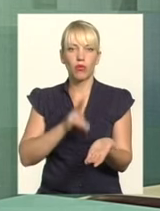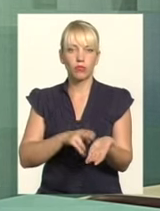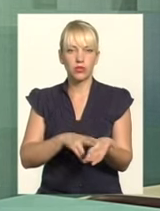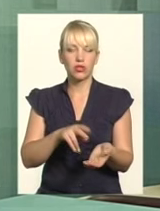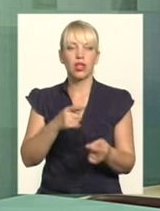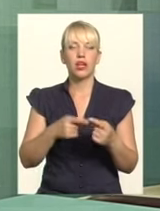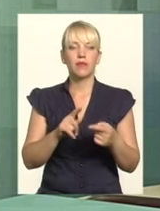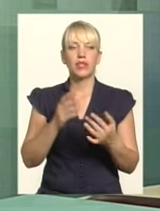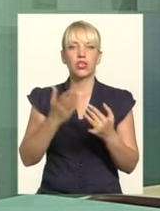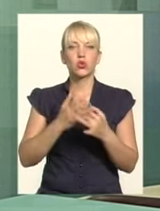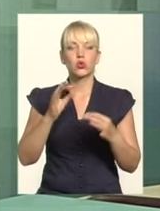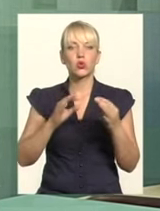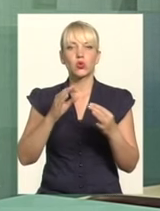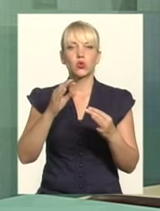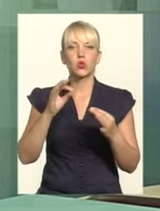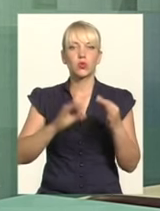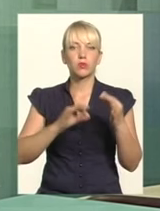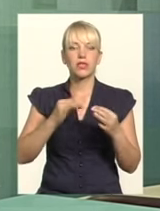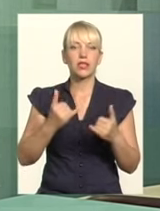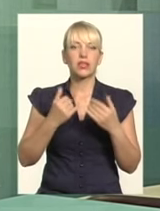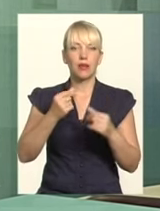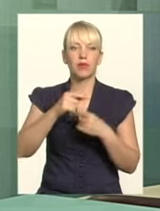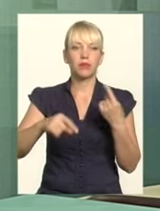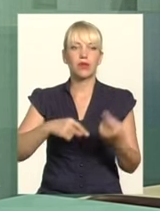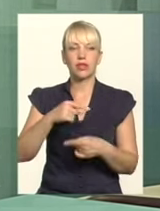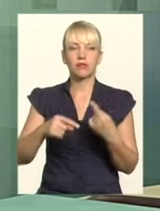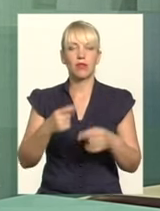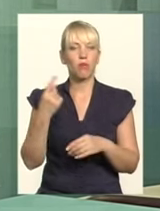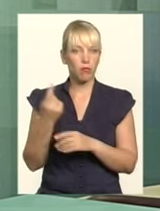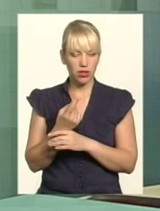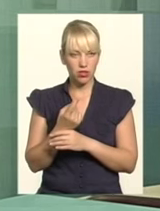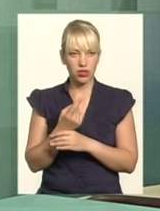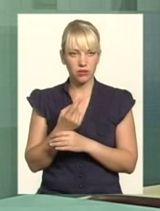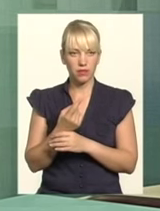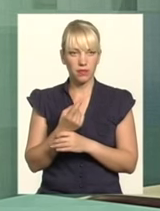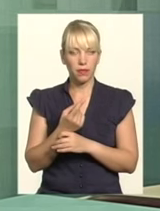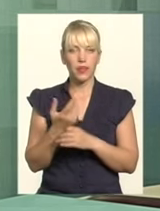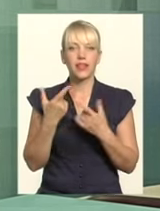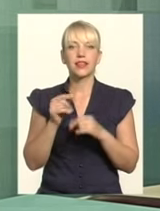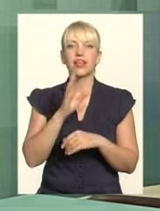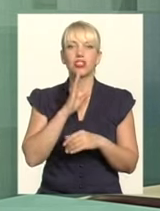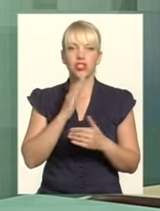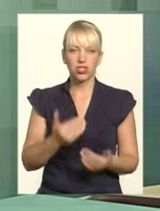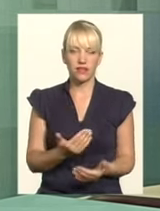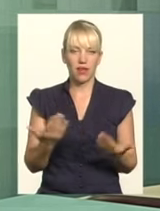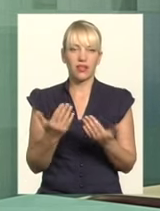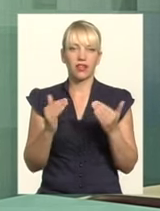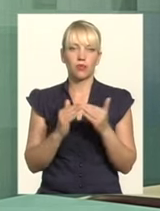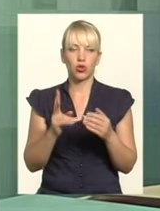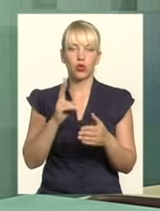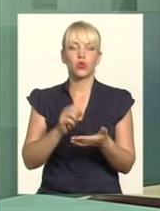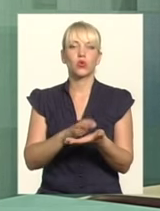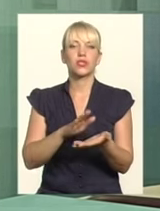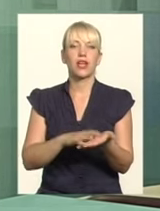субсидія підприємцю, я ж не сказала, громадянка, по-перше, ну, яка, де вона живе, який будинок, хто